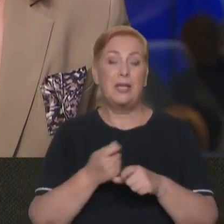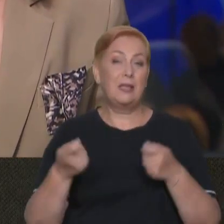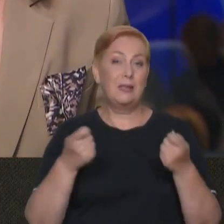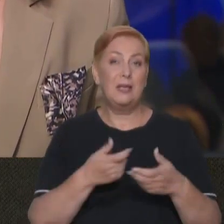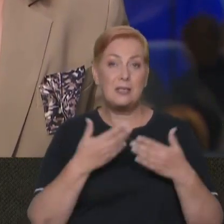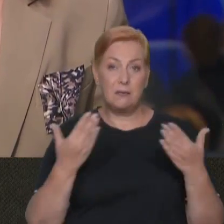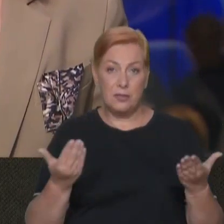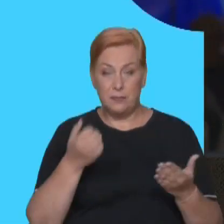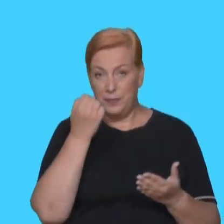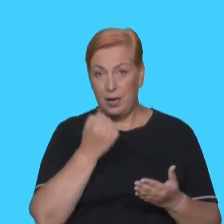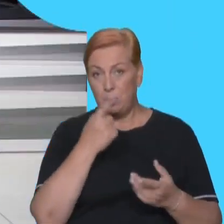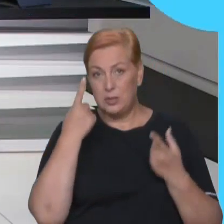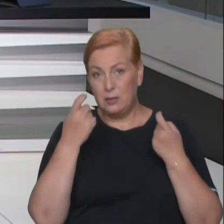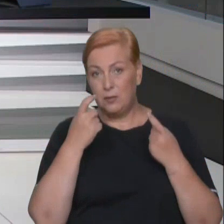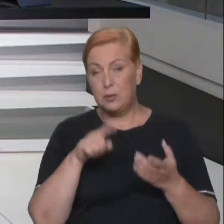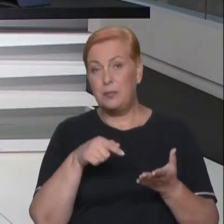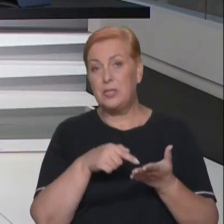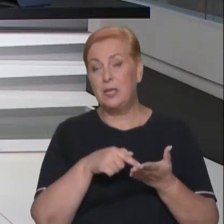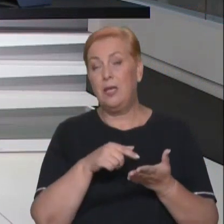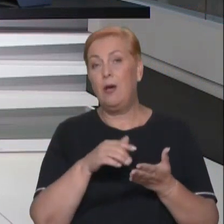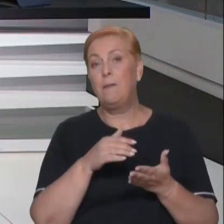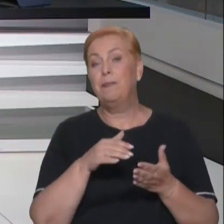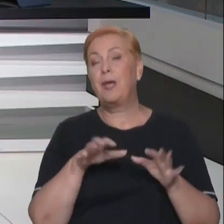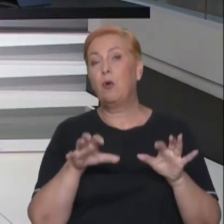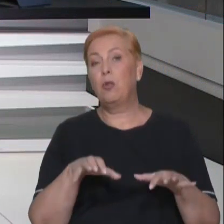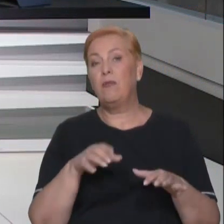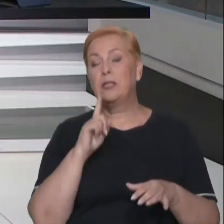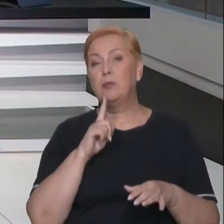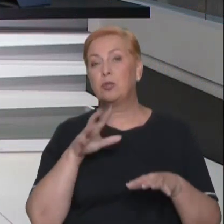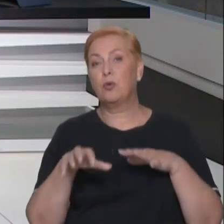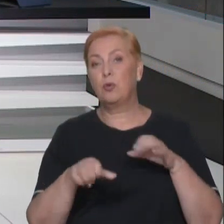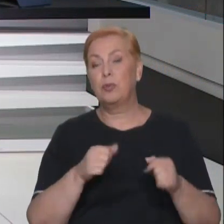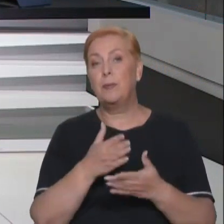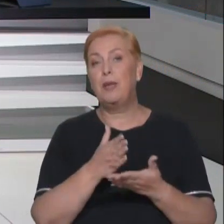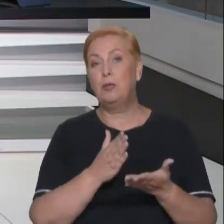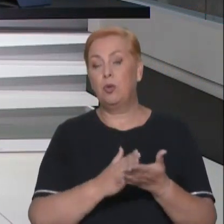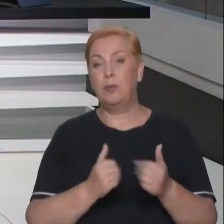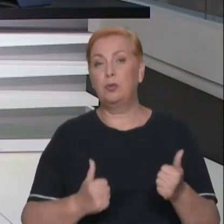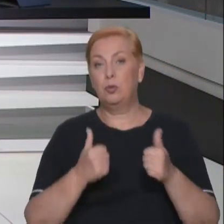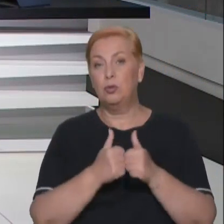Іван Федоров - міський і міський голова тимчасово окупованого Мелітополя долучався до нашого ефіру